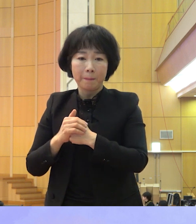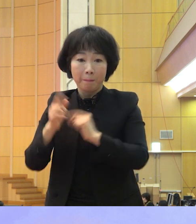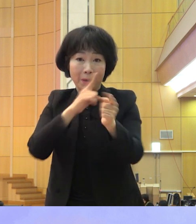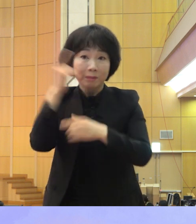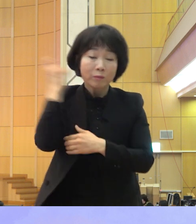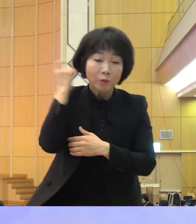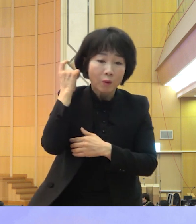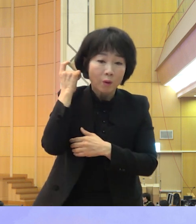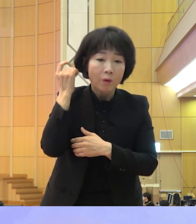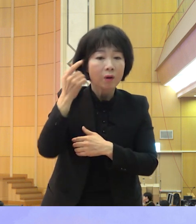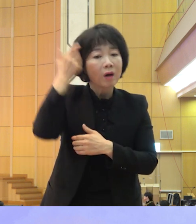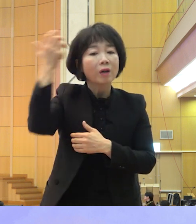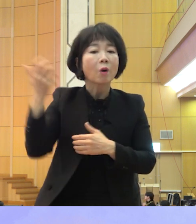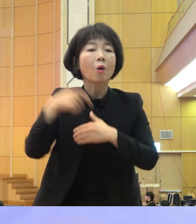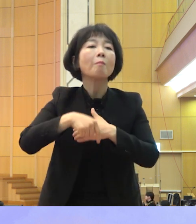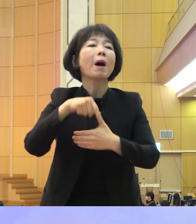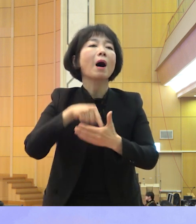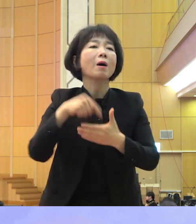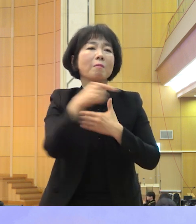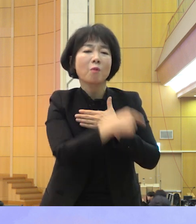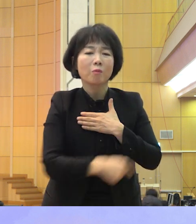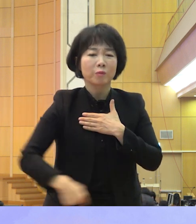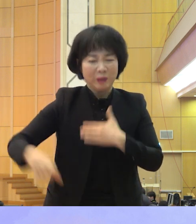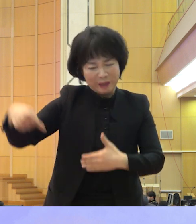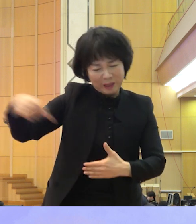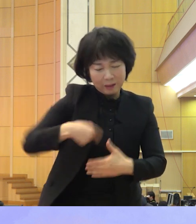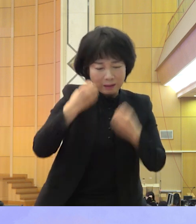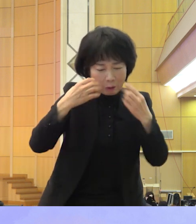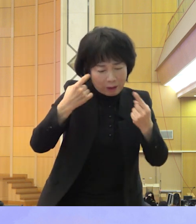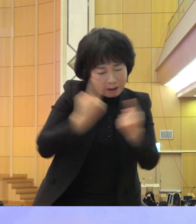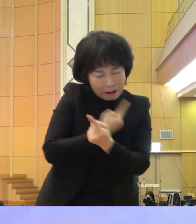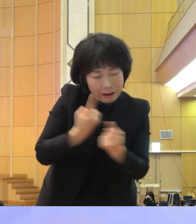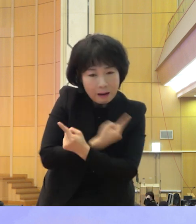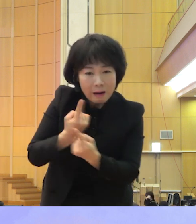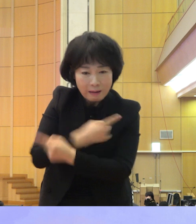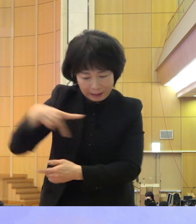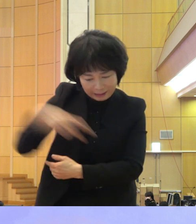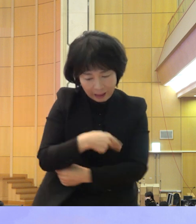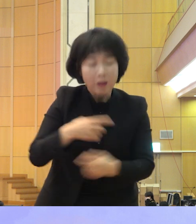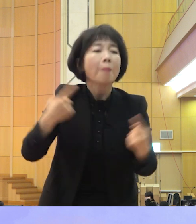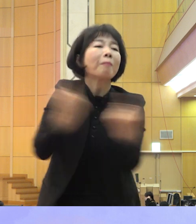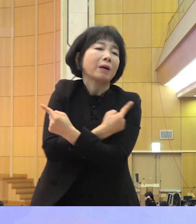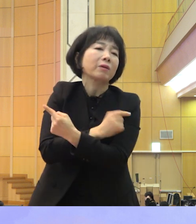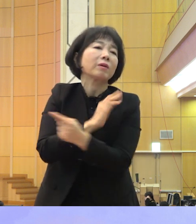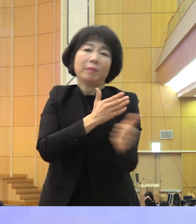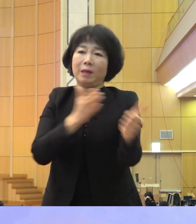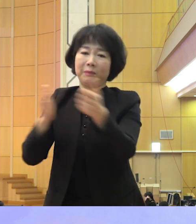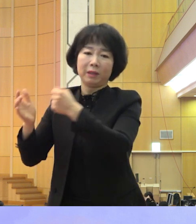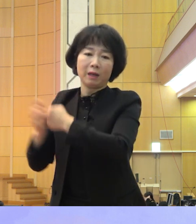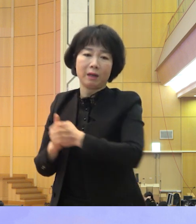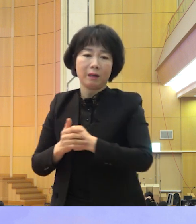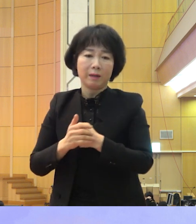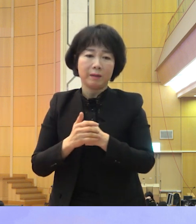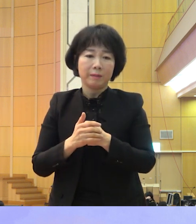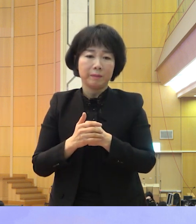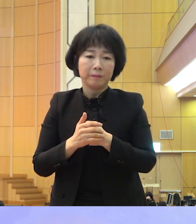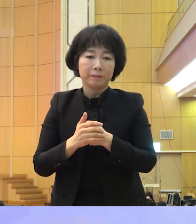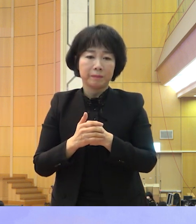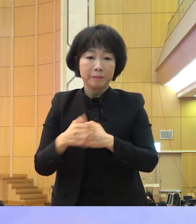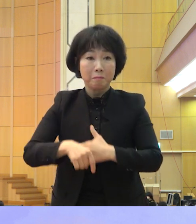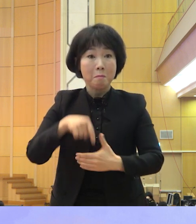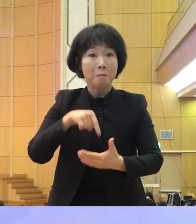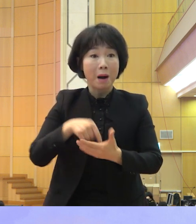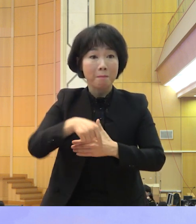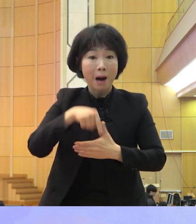말씀이 되어서 영과 혼과 관절 골수 찔러 쪼개고 잘라내는 것입니다. 이게 할례 받는 거예요.